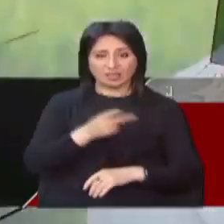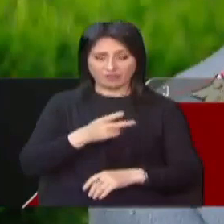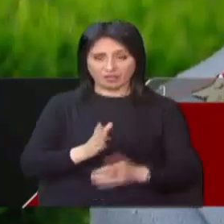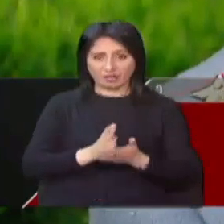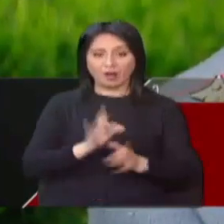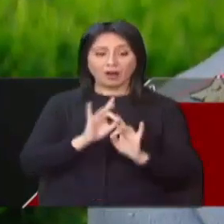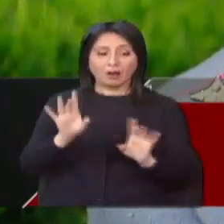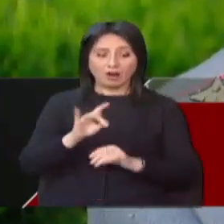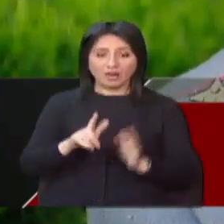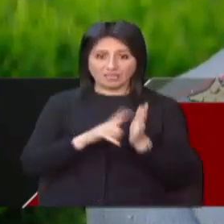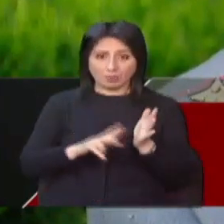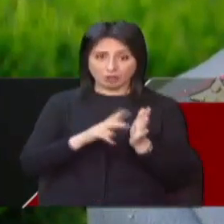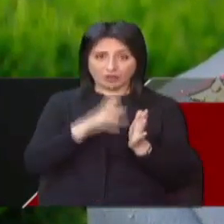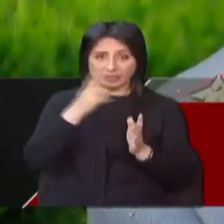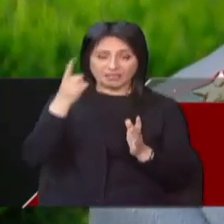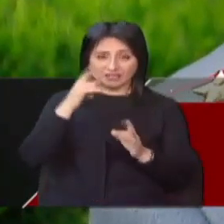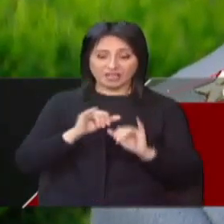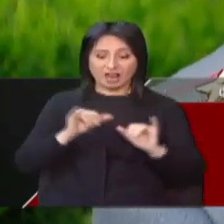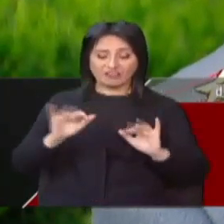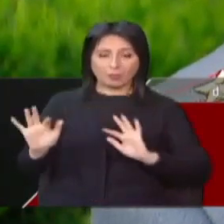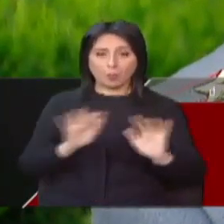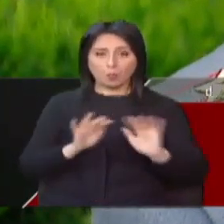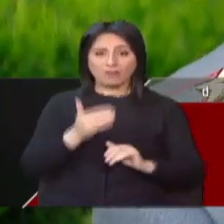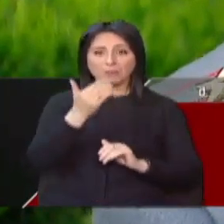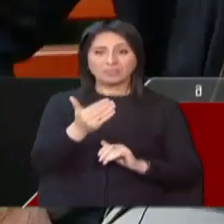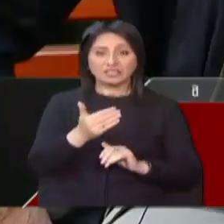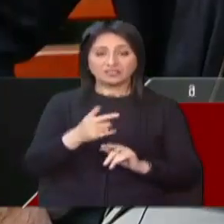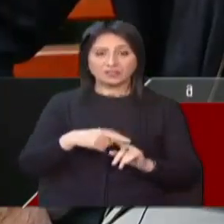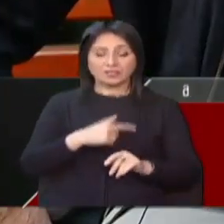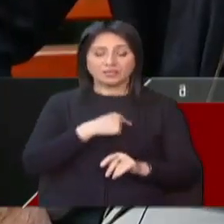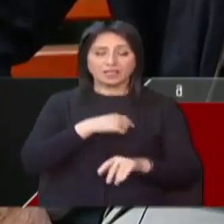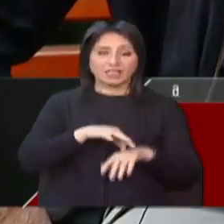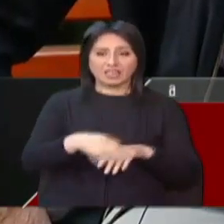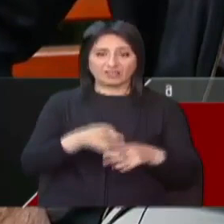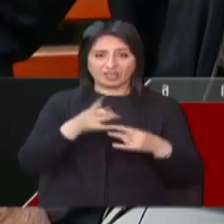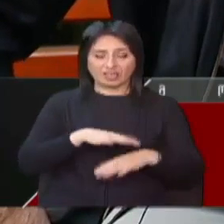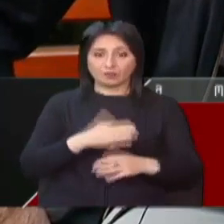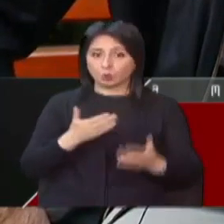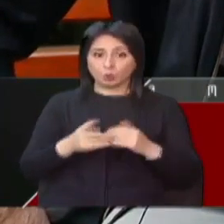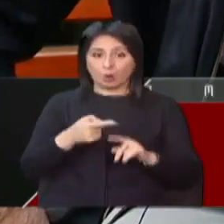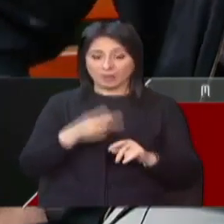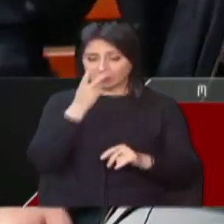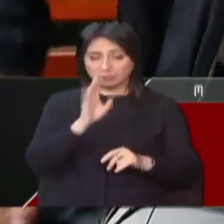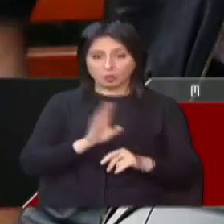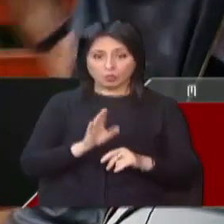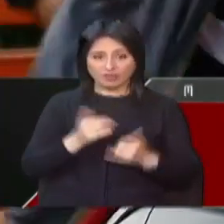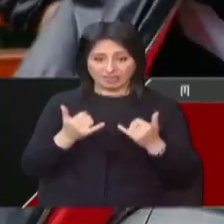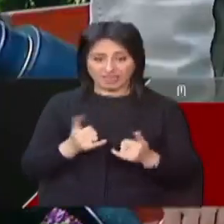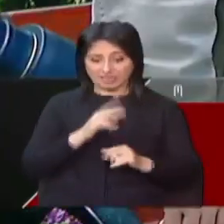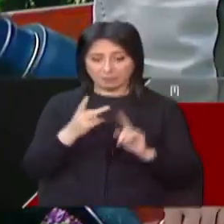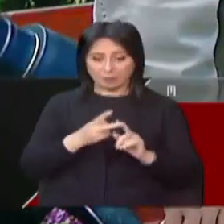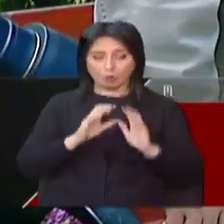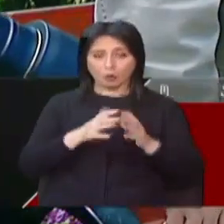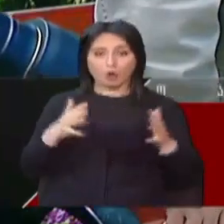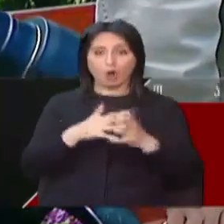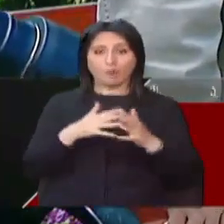evritsiko. Kuyu barom samuzda tramedizli singanu tarebuli mavlenebi mistuiz moushu şebelit kevilia. Tumt ამის მიუხედავად დღეს მეორე